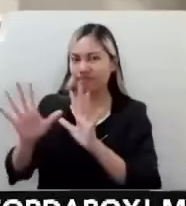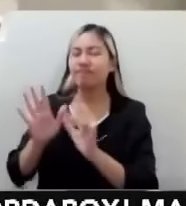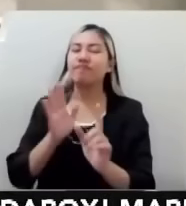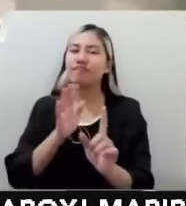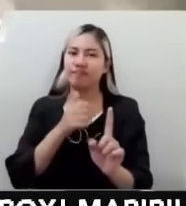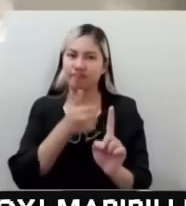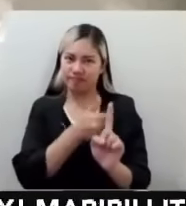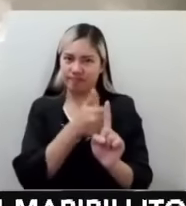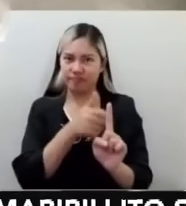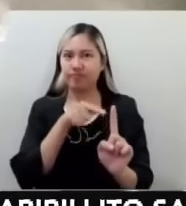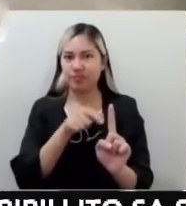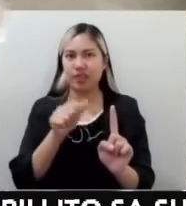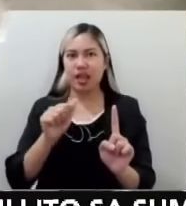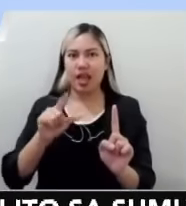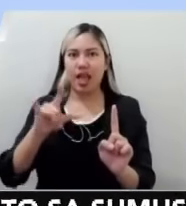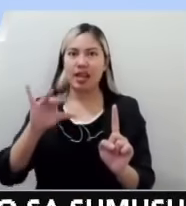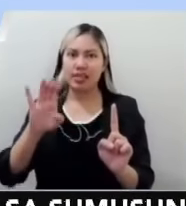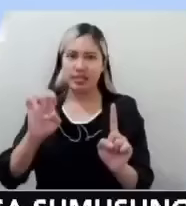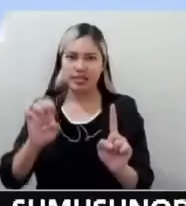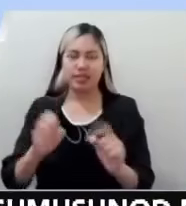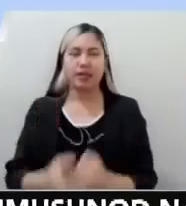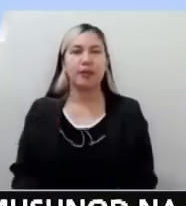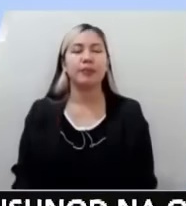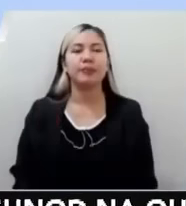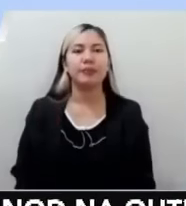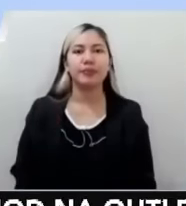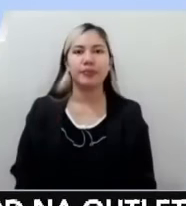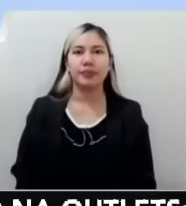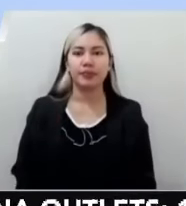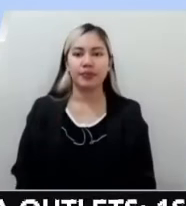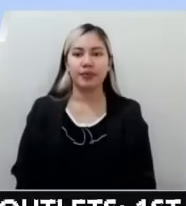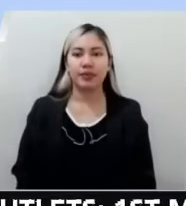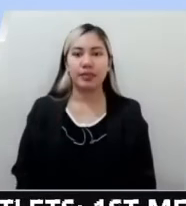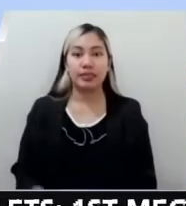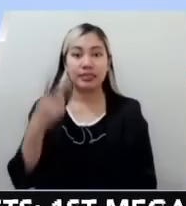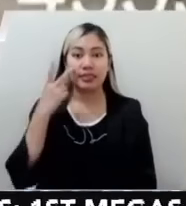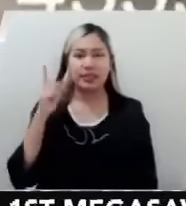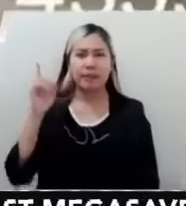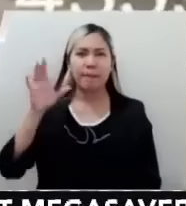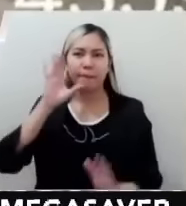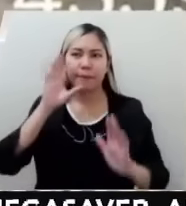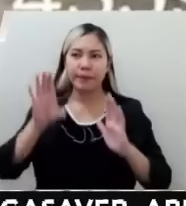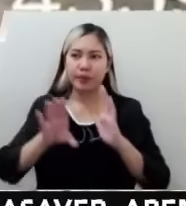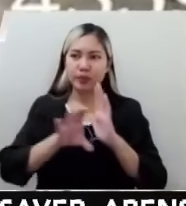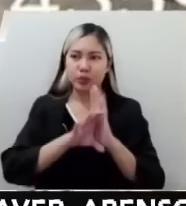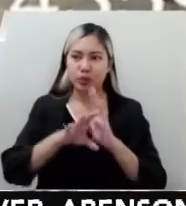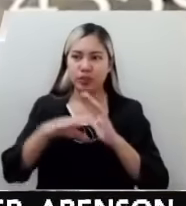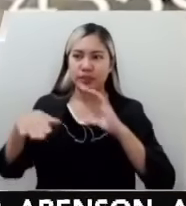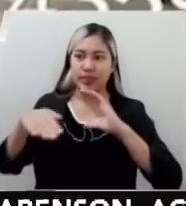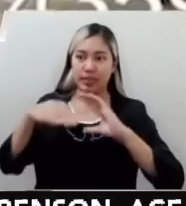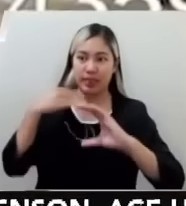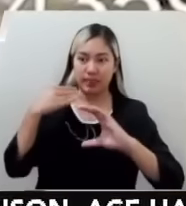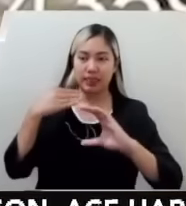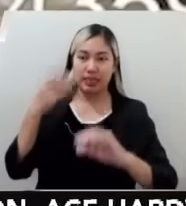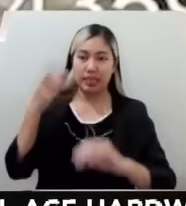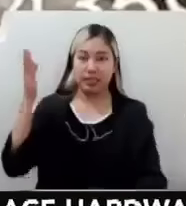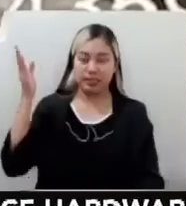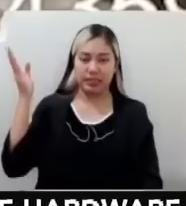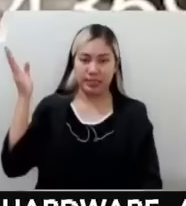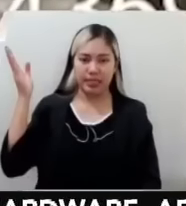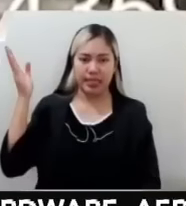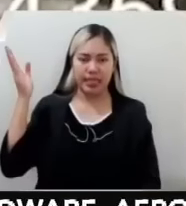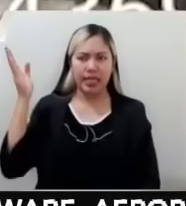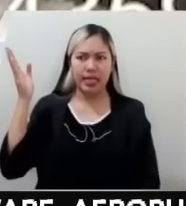si 20 season po ito, no? Dito po sa pinapakita ng larawan na pinadala rin po sa amin ng PAOK, ito po ba